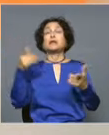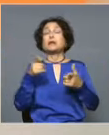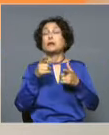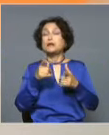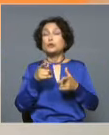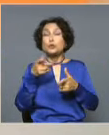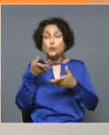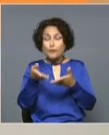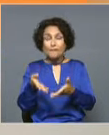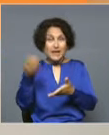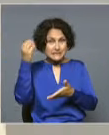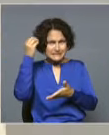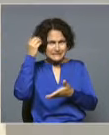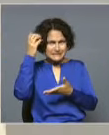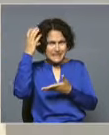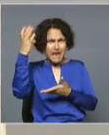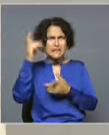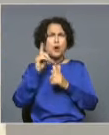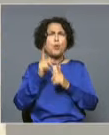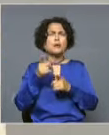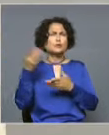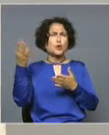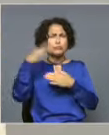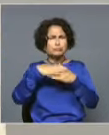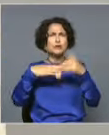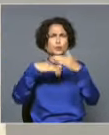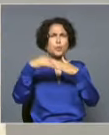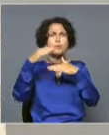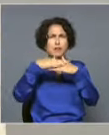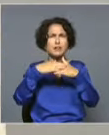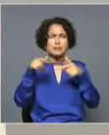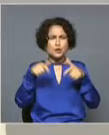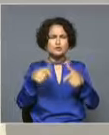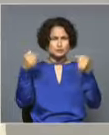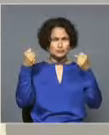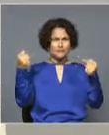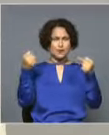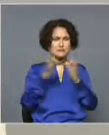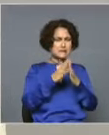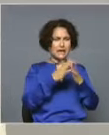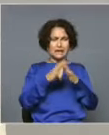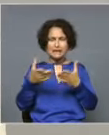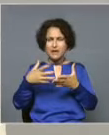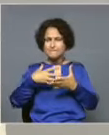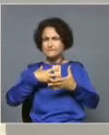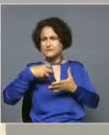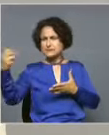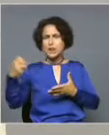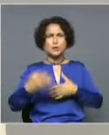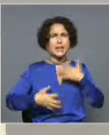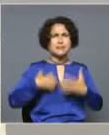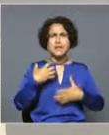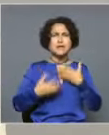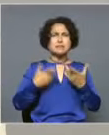Това знание, което той е натрупал, този живот с книгите някак си е иззел от енергията и времето, които биха